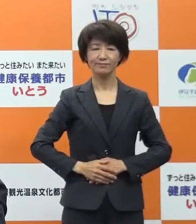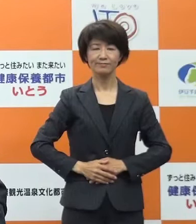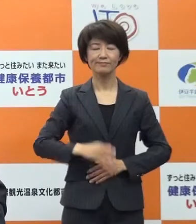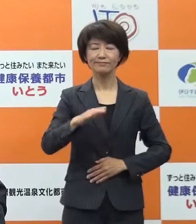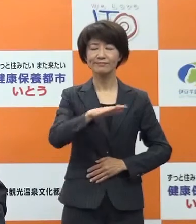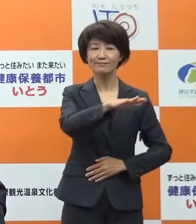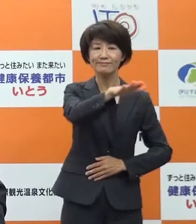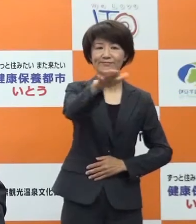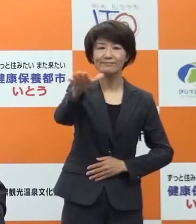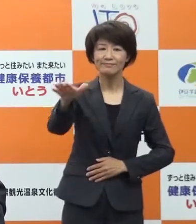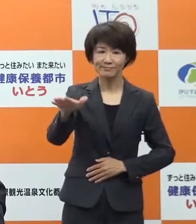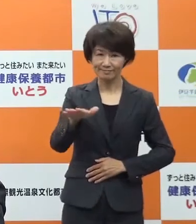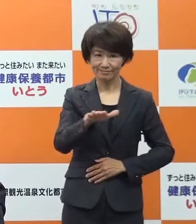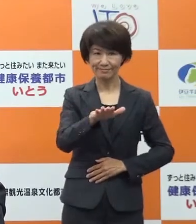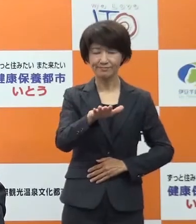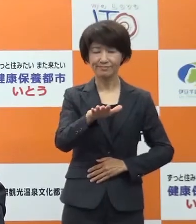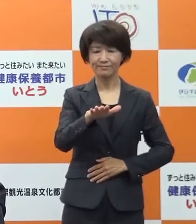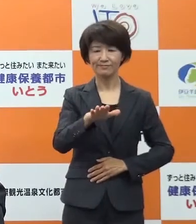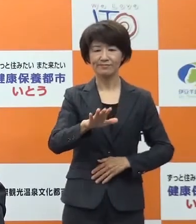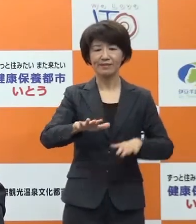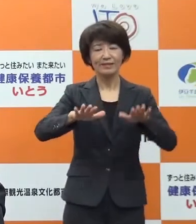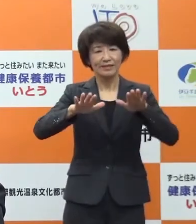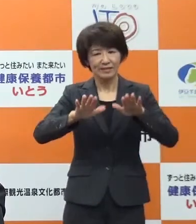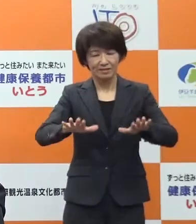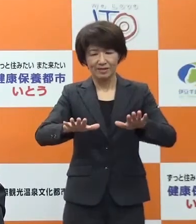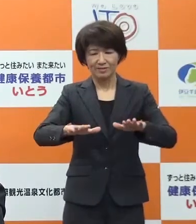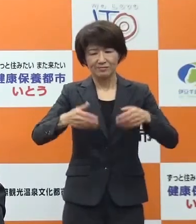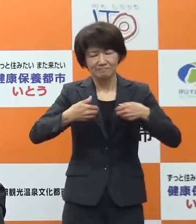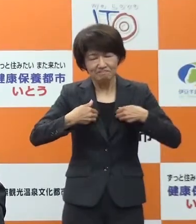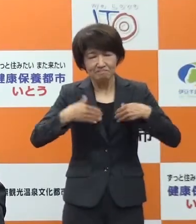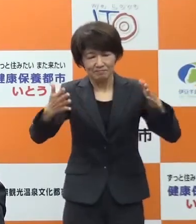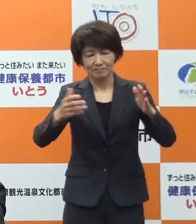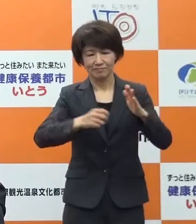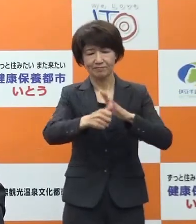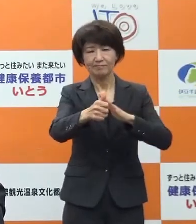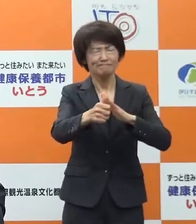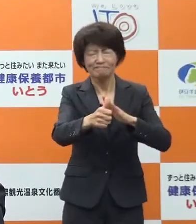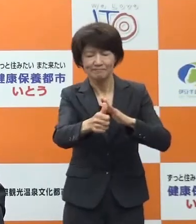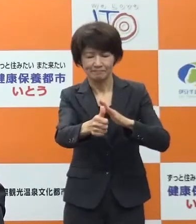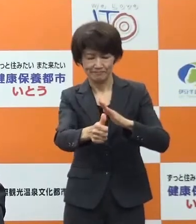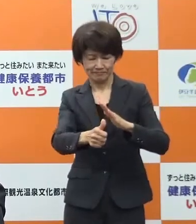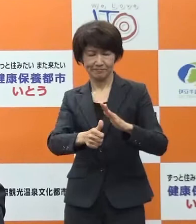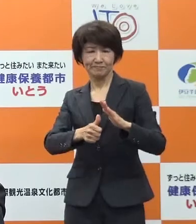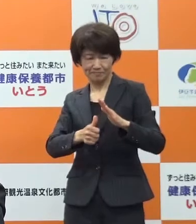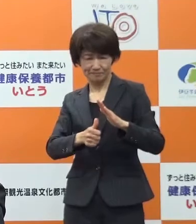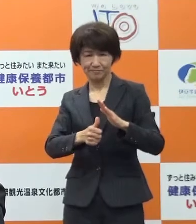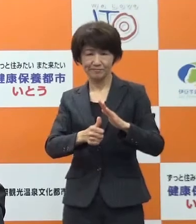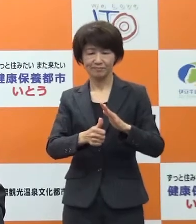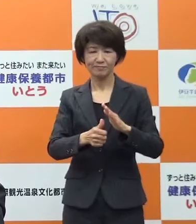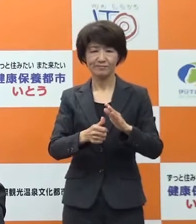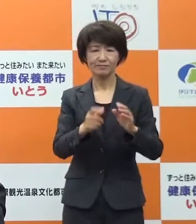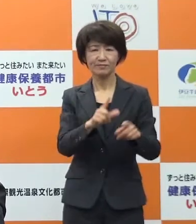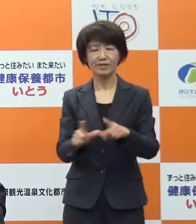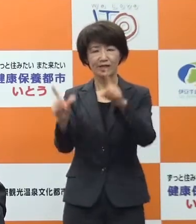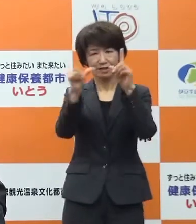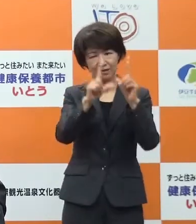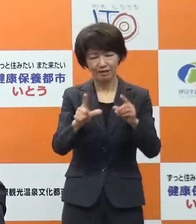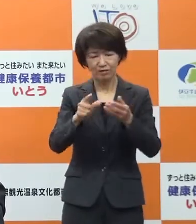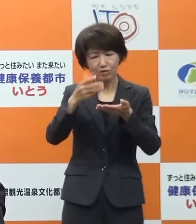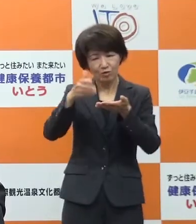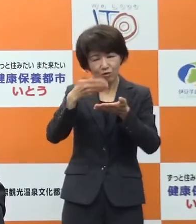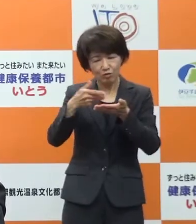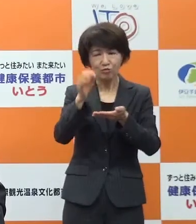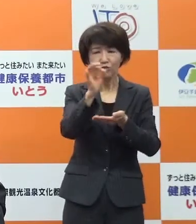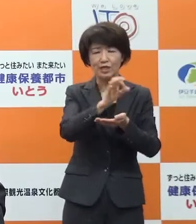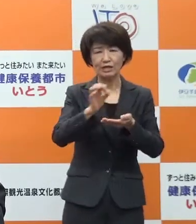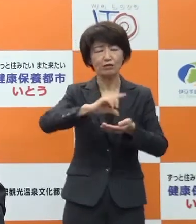市民の皆様には不要不急の外出を控え、生活必需品の買い物などど